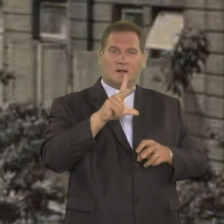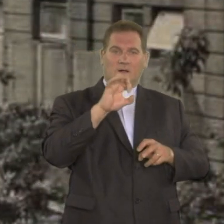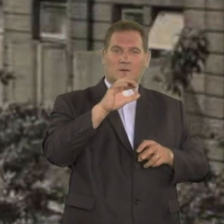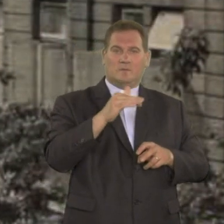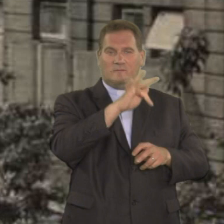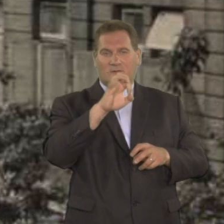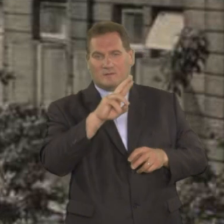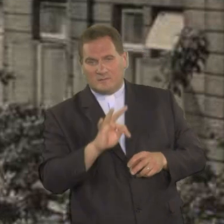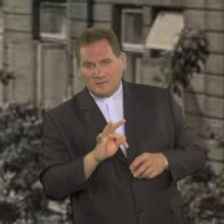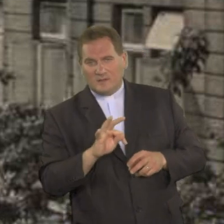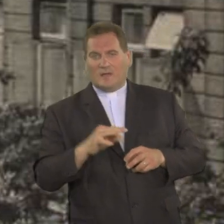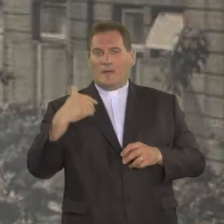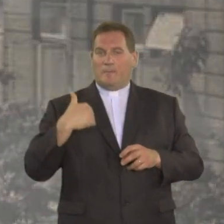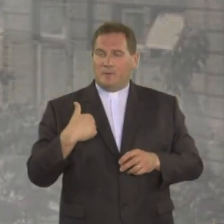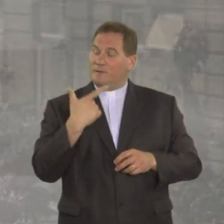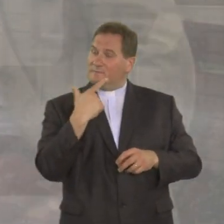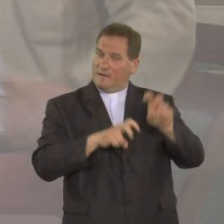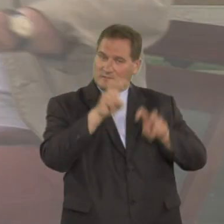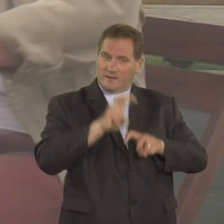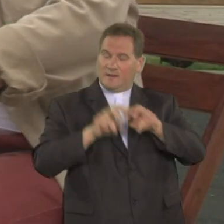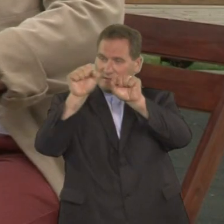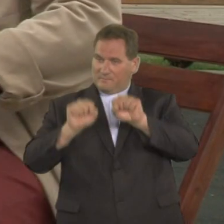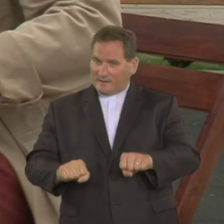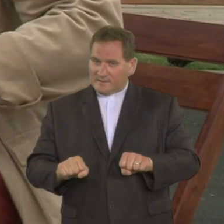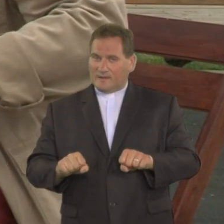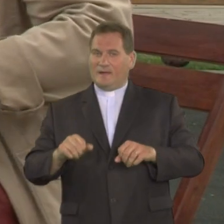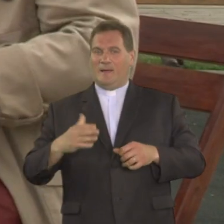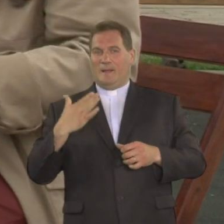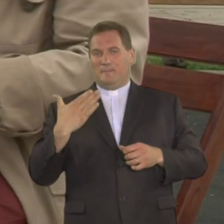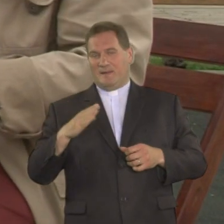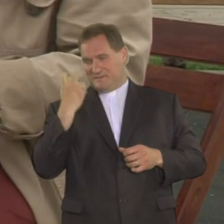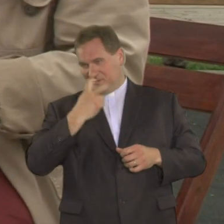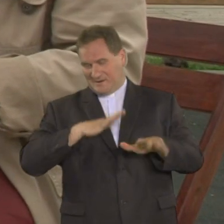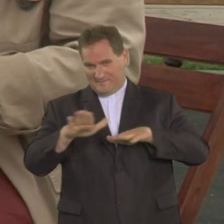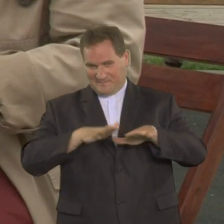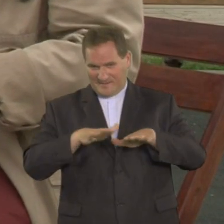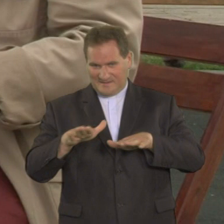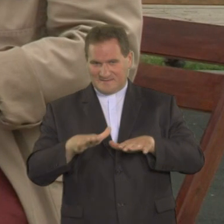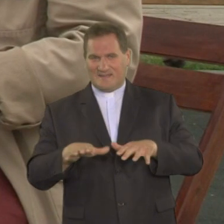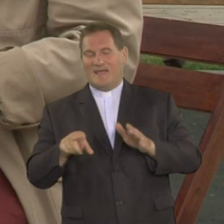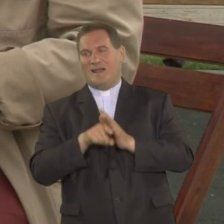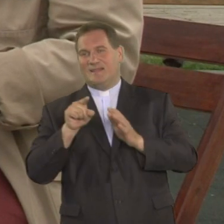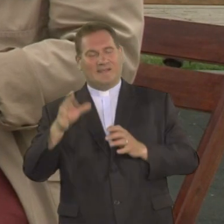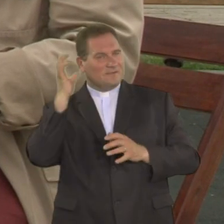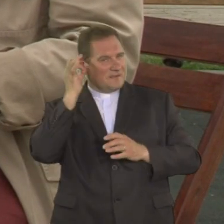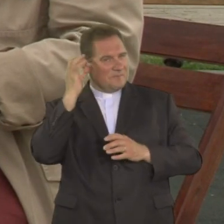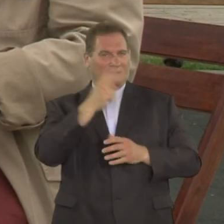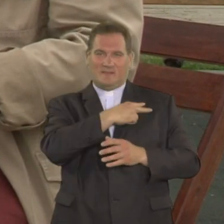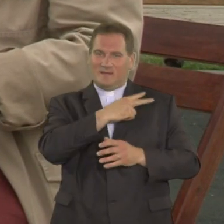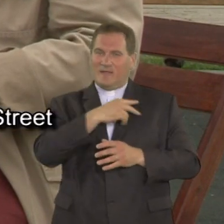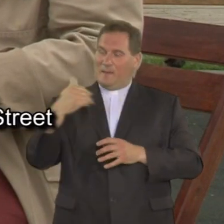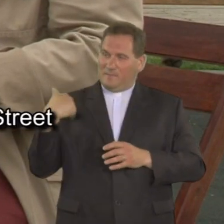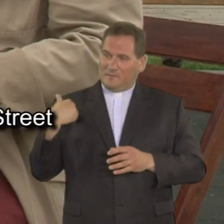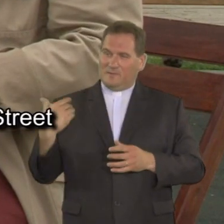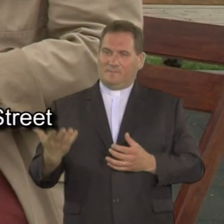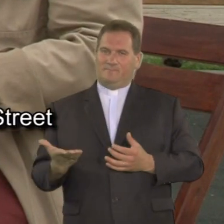i bank. Bardzo ciekawe miejsce. W związku z tym ten panny sprzedajne tutaj bywały.